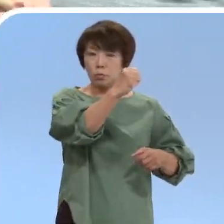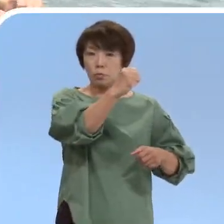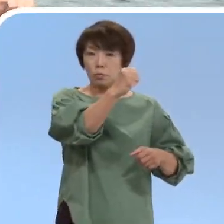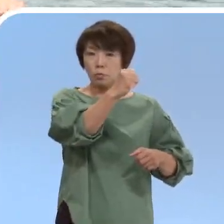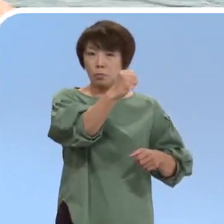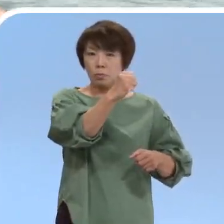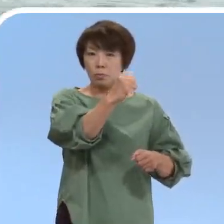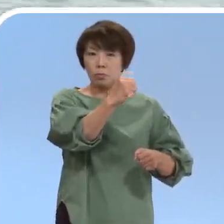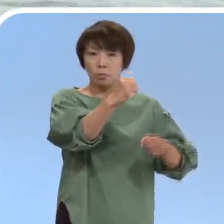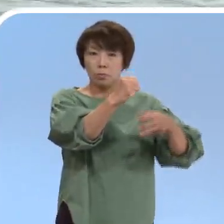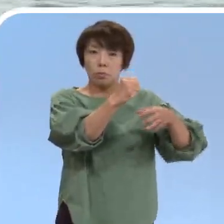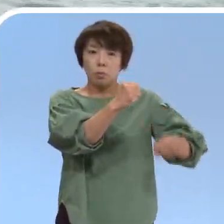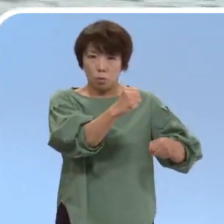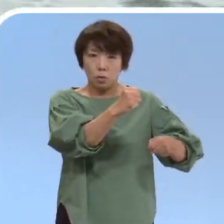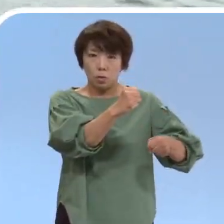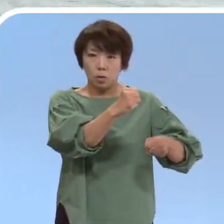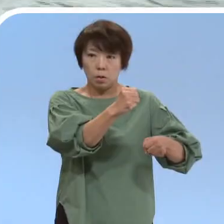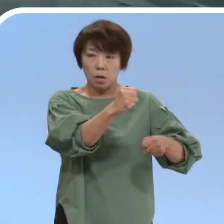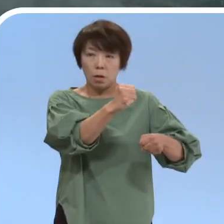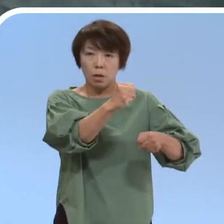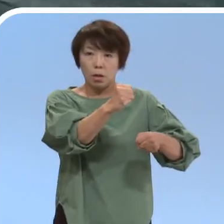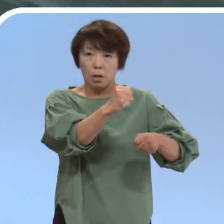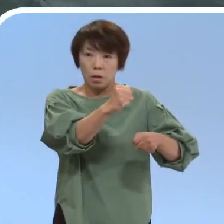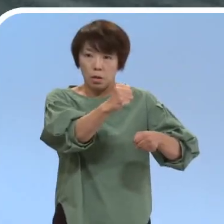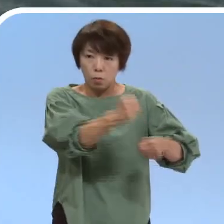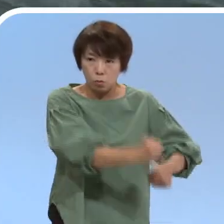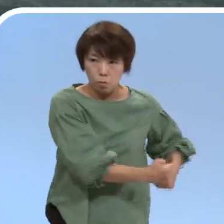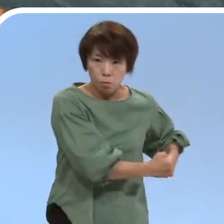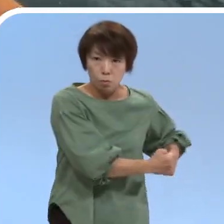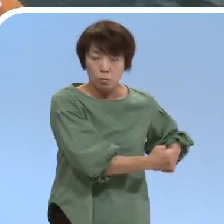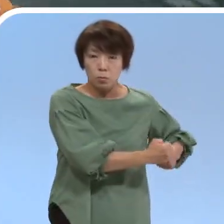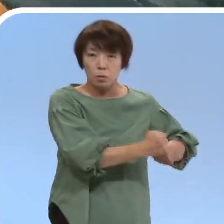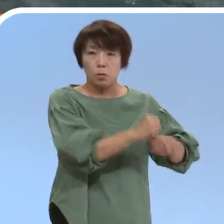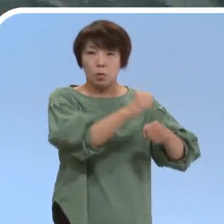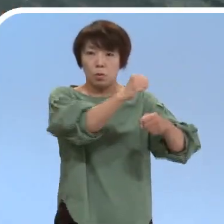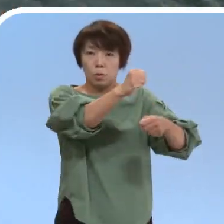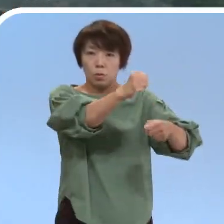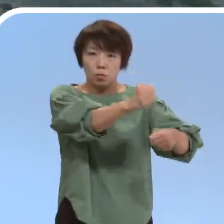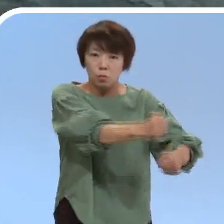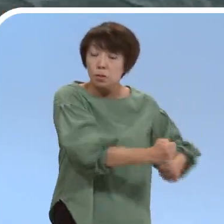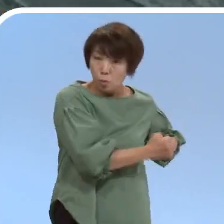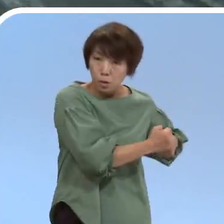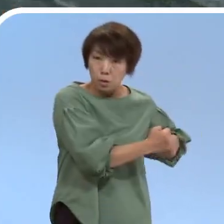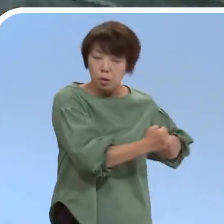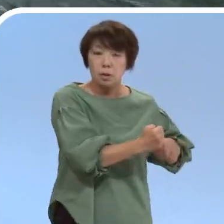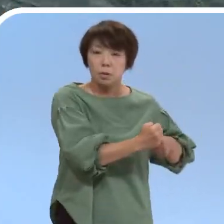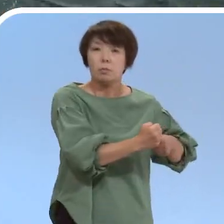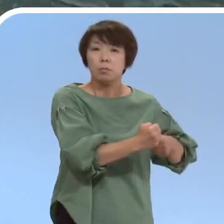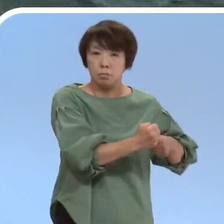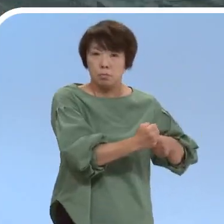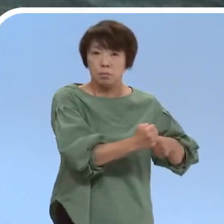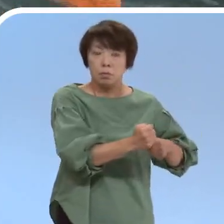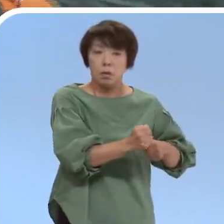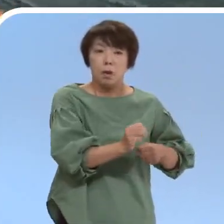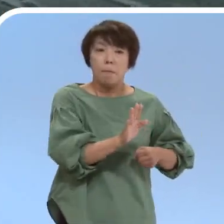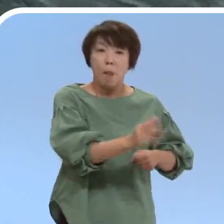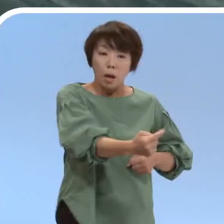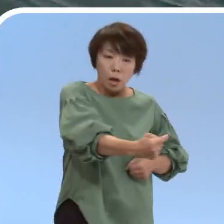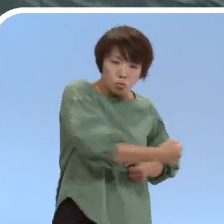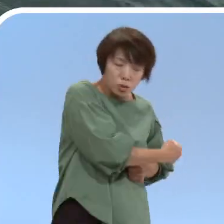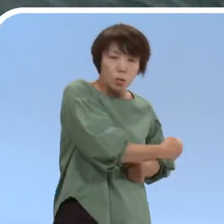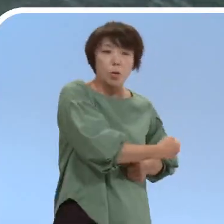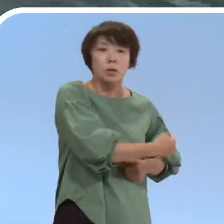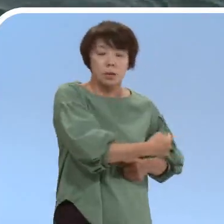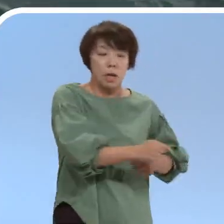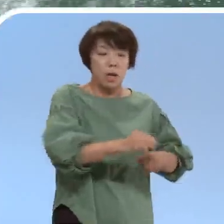です。右手が上に行きます。はい、で、前から後ろに、前から後ろにっていう感じですね。 前